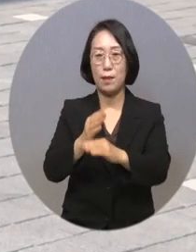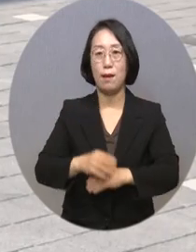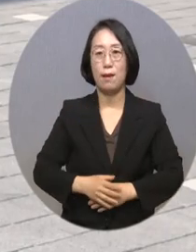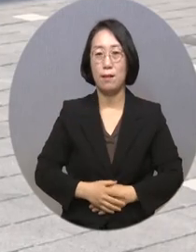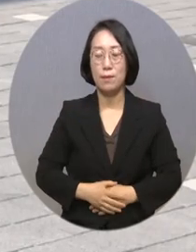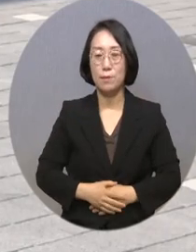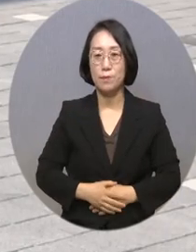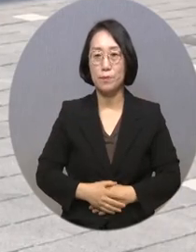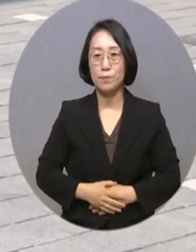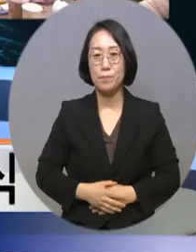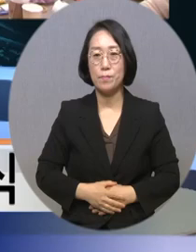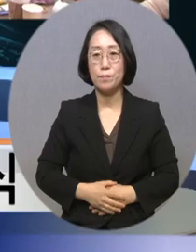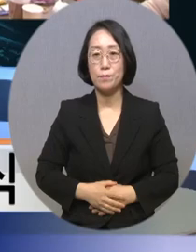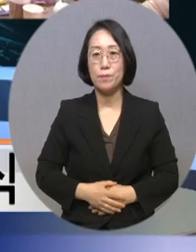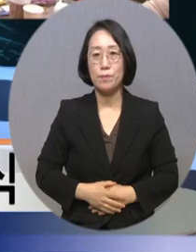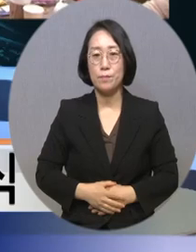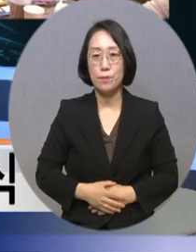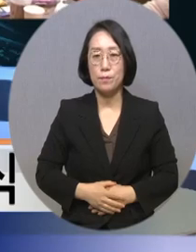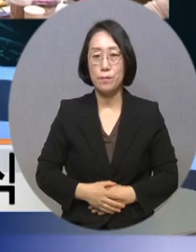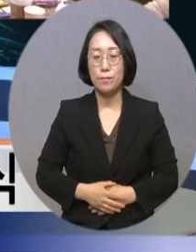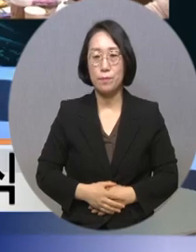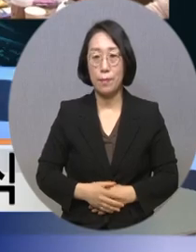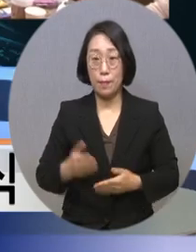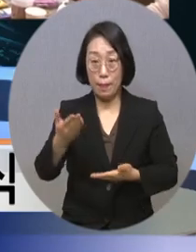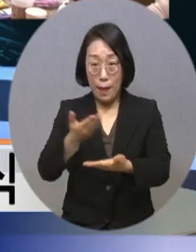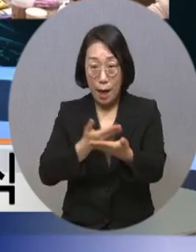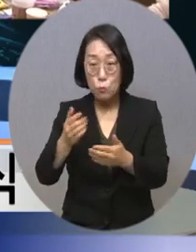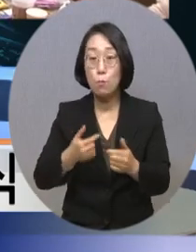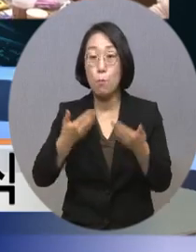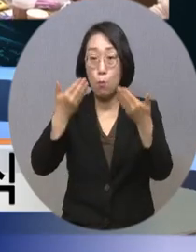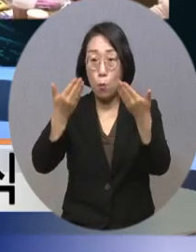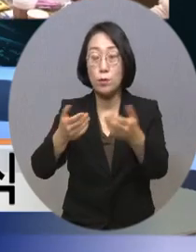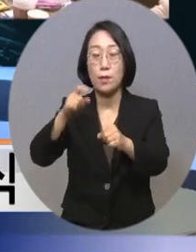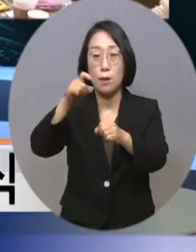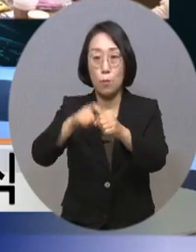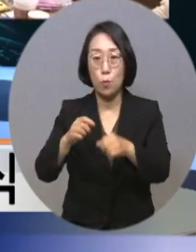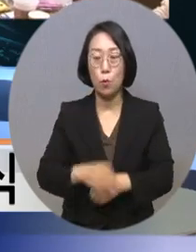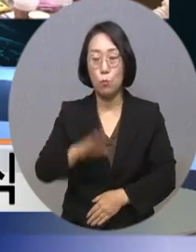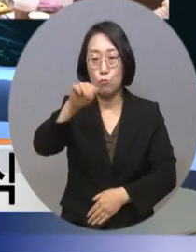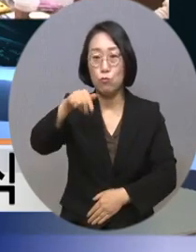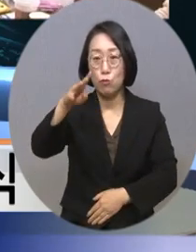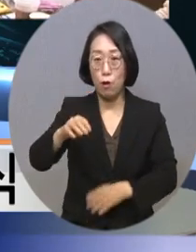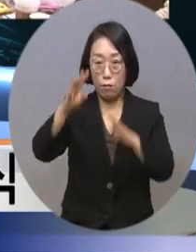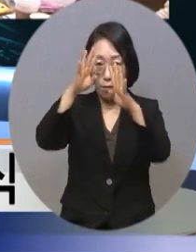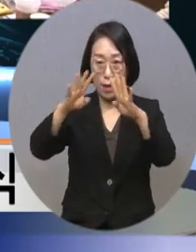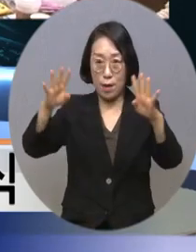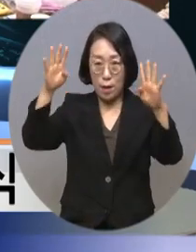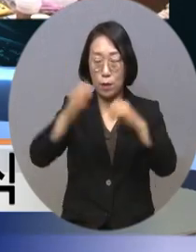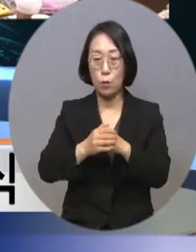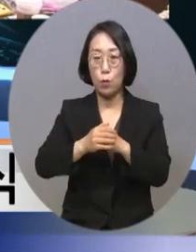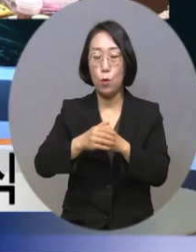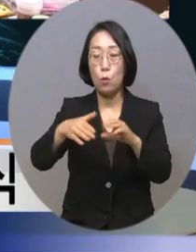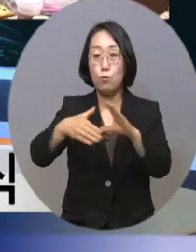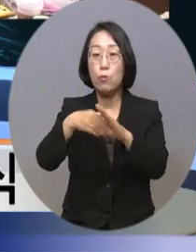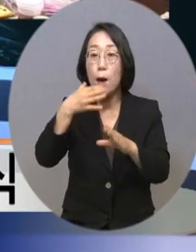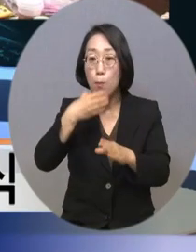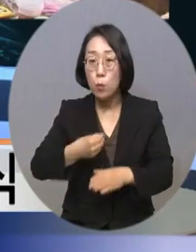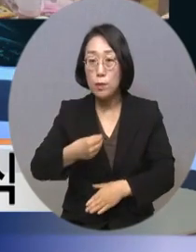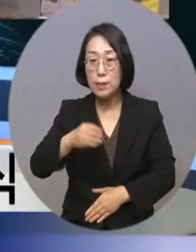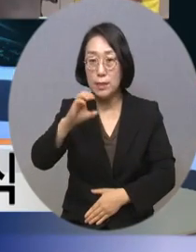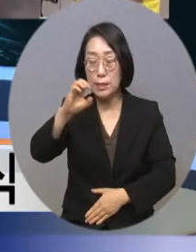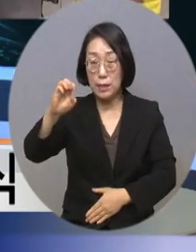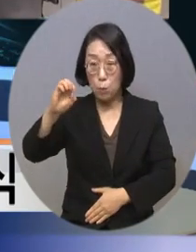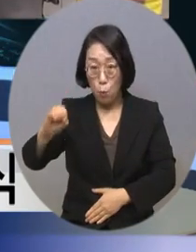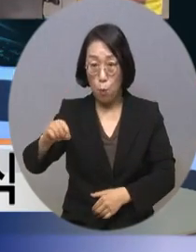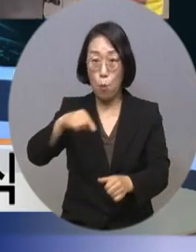경기방송 정선입니다. 나눔과 봉사를 실천하는 국립부경대학교 문화복지 CEO 과정의